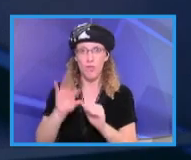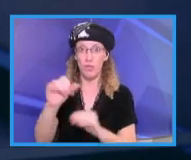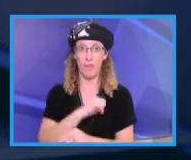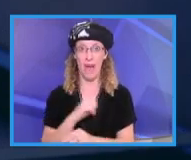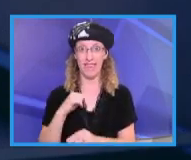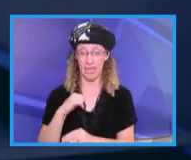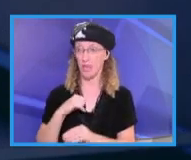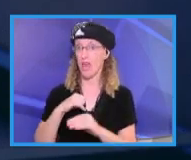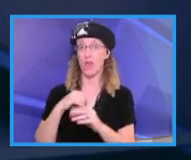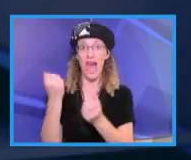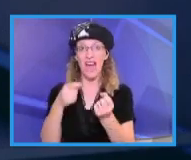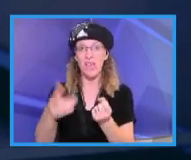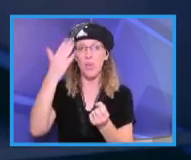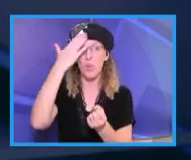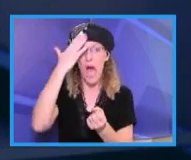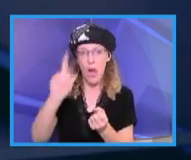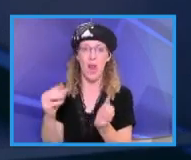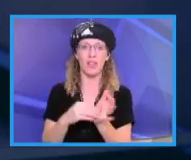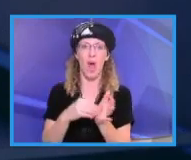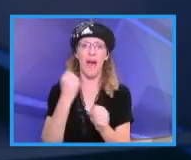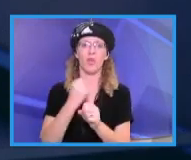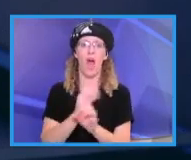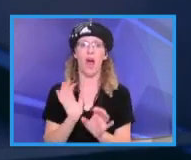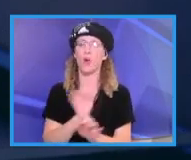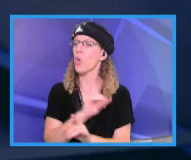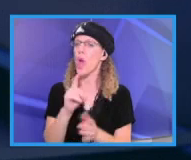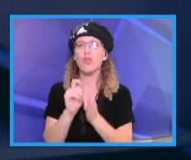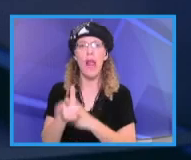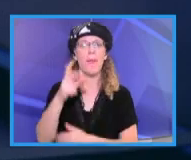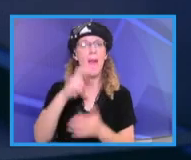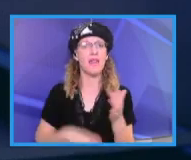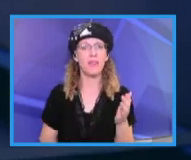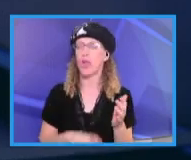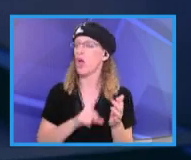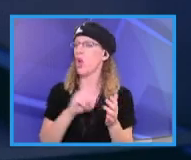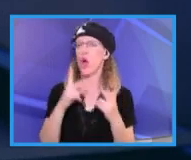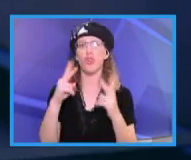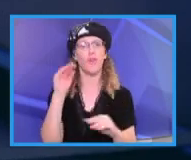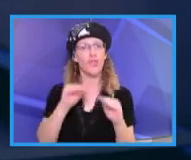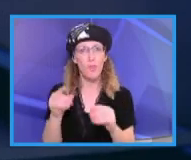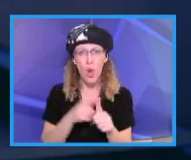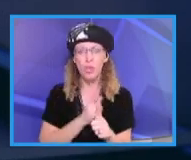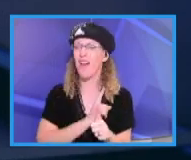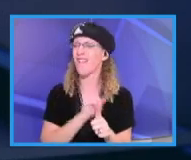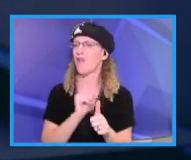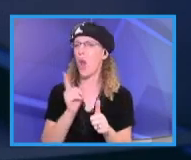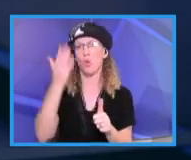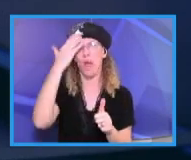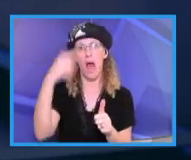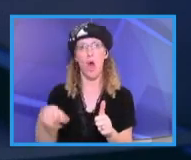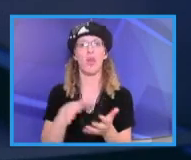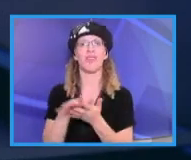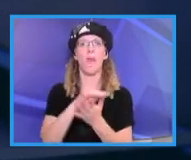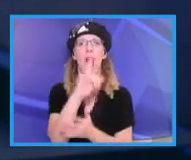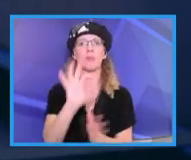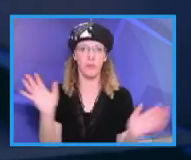לפרטי, שהרכב הזה יוכר לו לצרכי עבודה. כלומר, הוא לא ישלם מס, לא שווי שימוש על זה, ולא יוכר לו ההוצאה